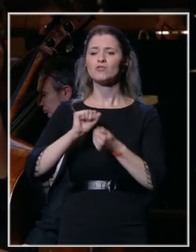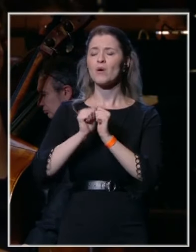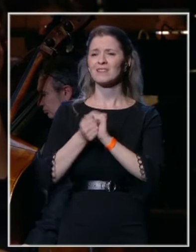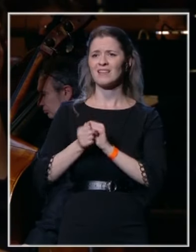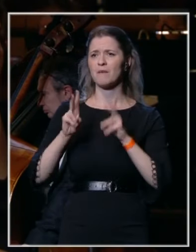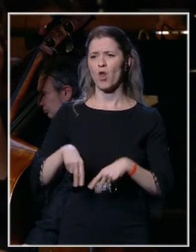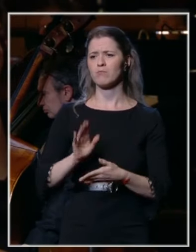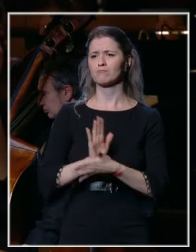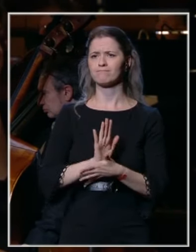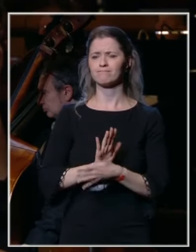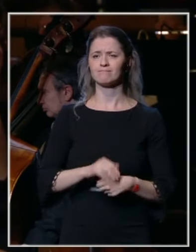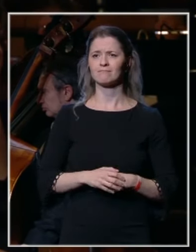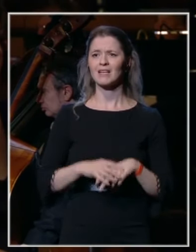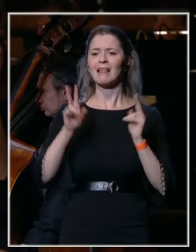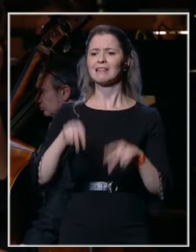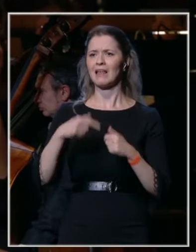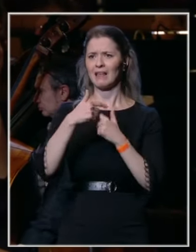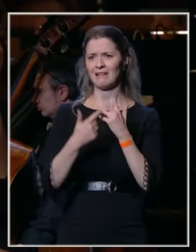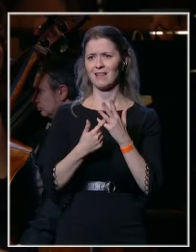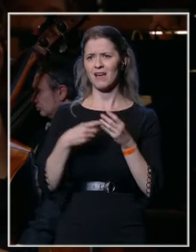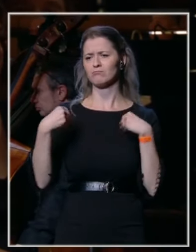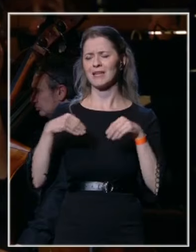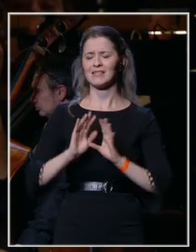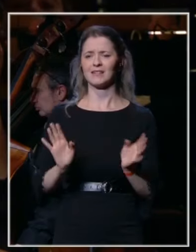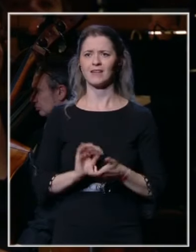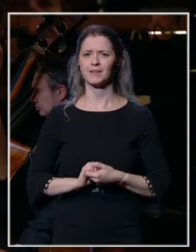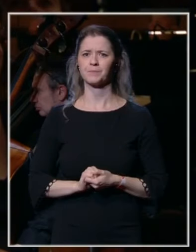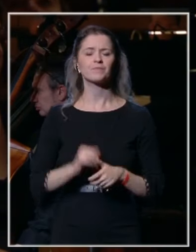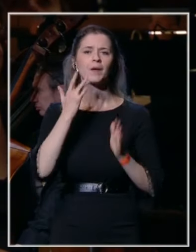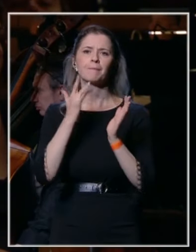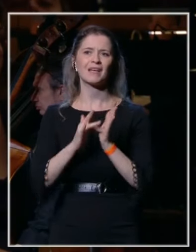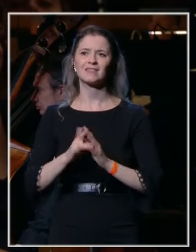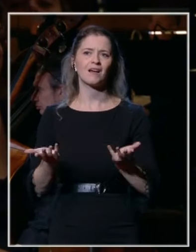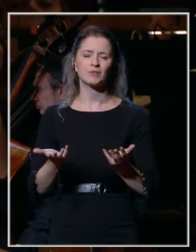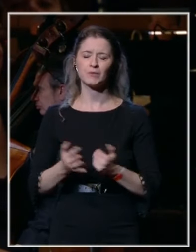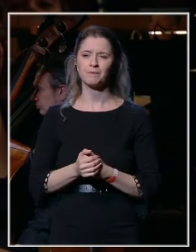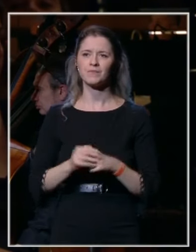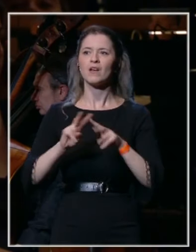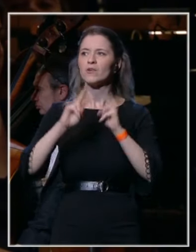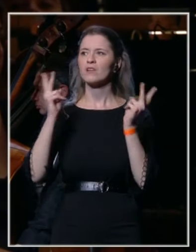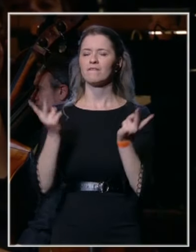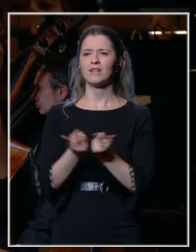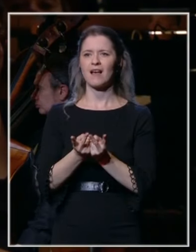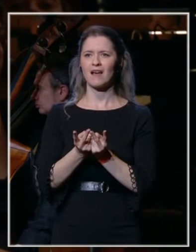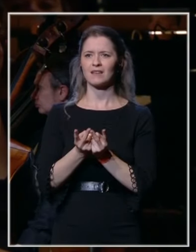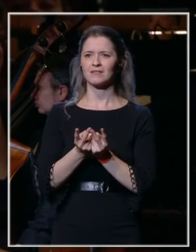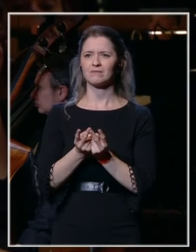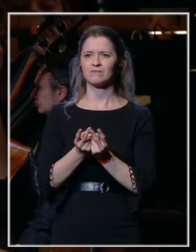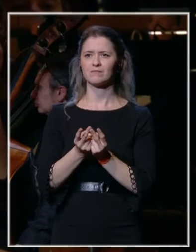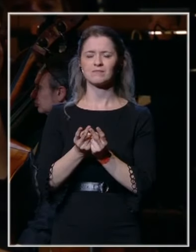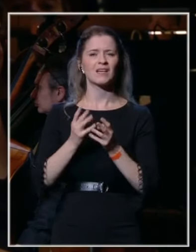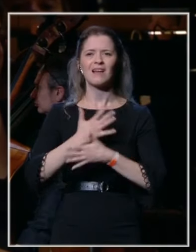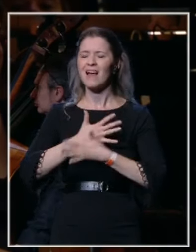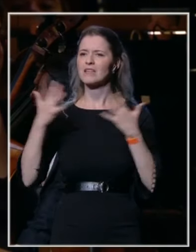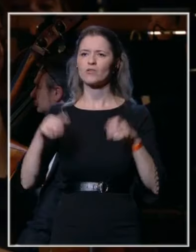történelem, és beszélnek a tények. Például bizonyítja az, hogy a világ valaha volt legnagyobb birodalma és